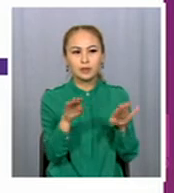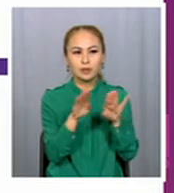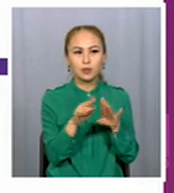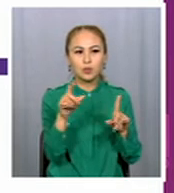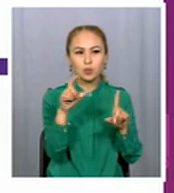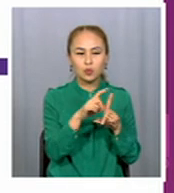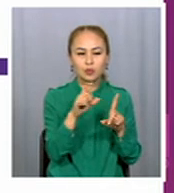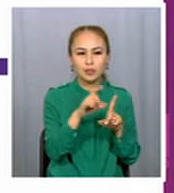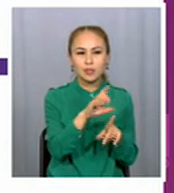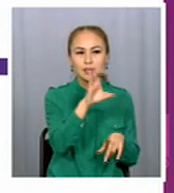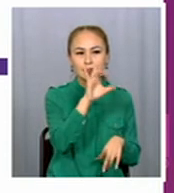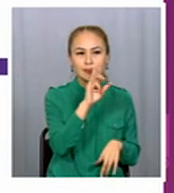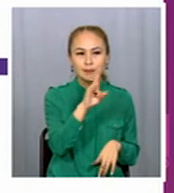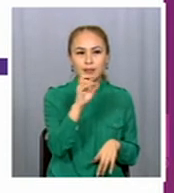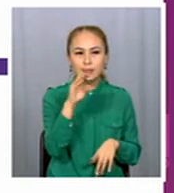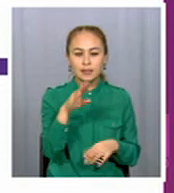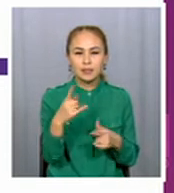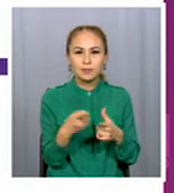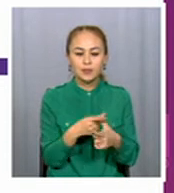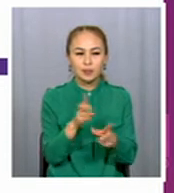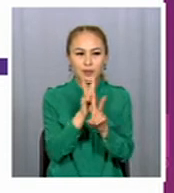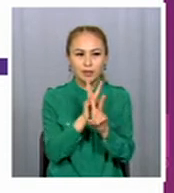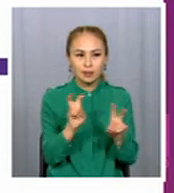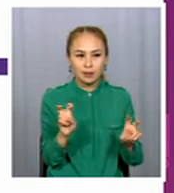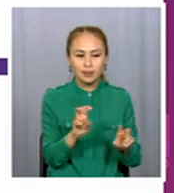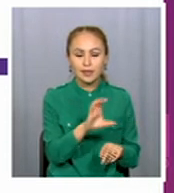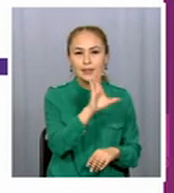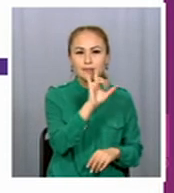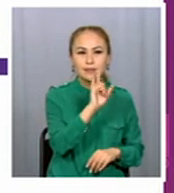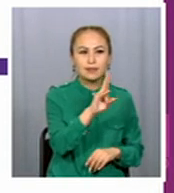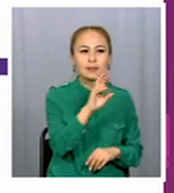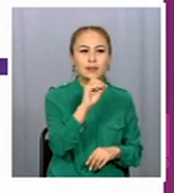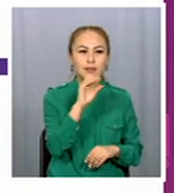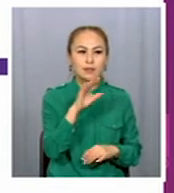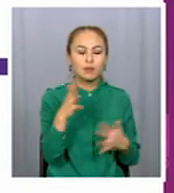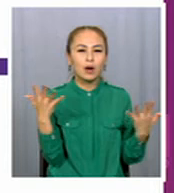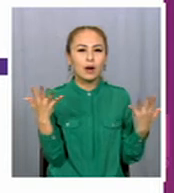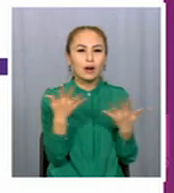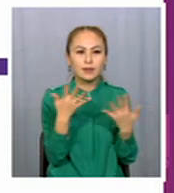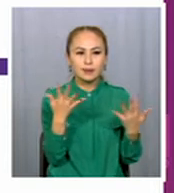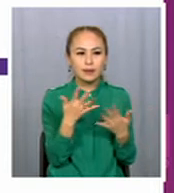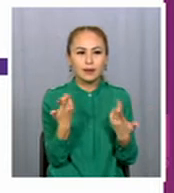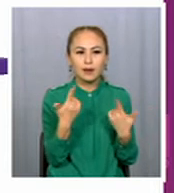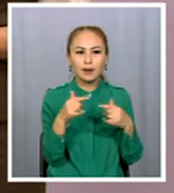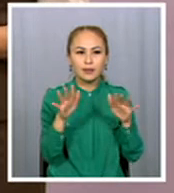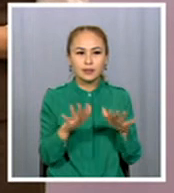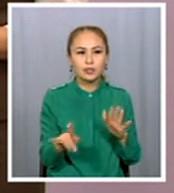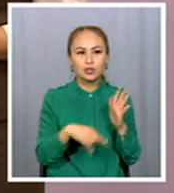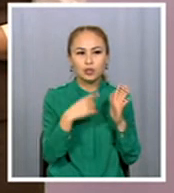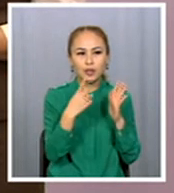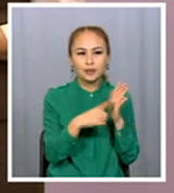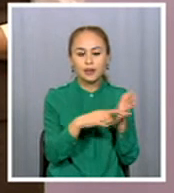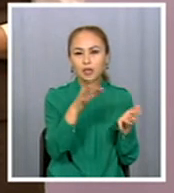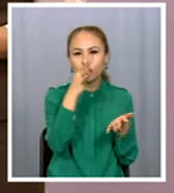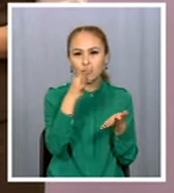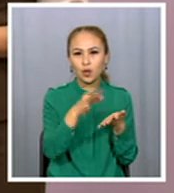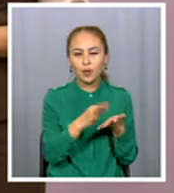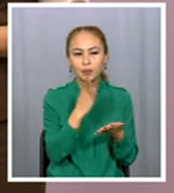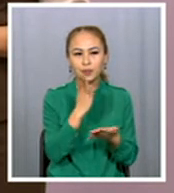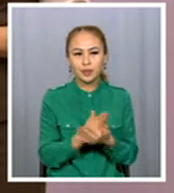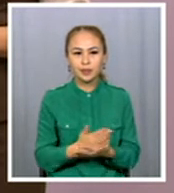көлемін білдіретін сөздер сын есім деп аталады. Сын есім қандай, қай деген